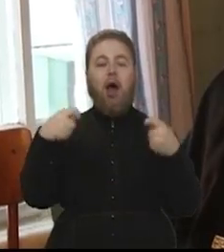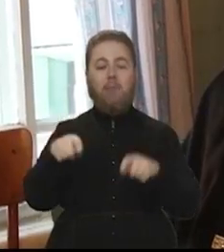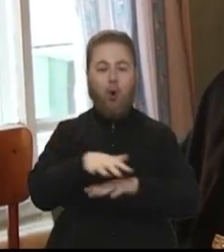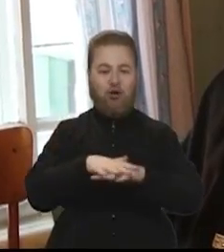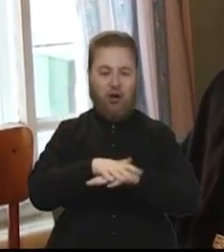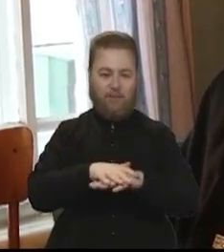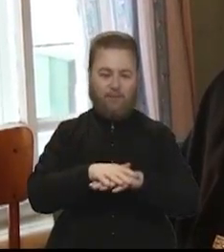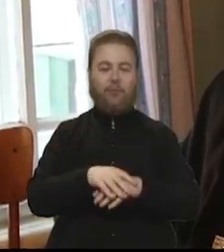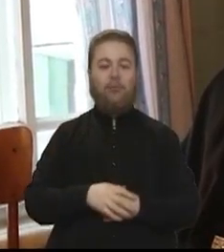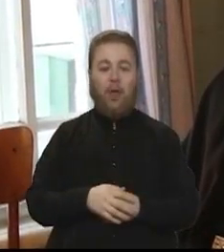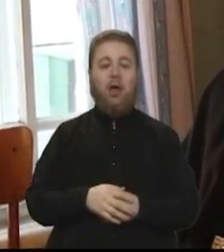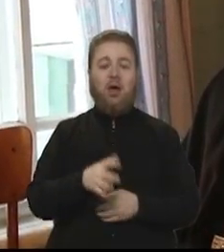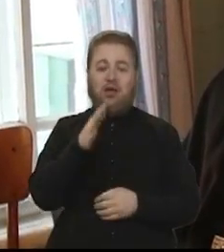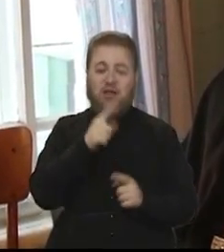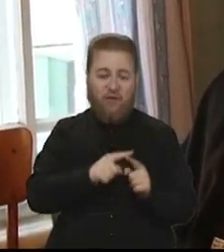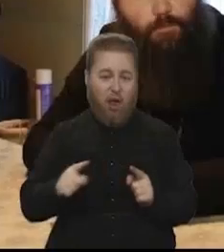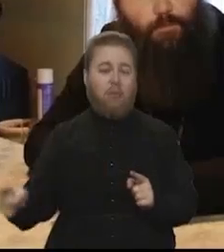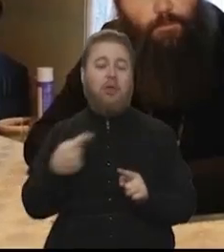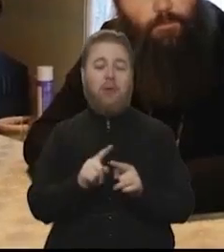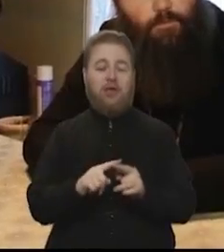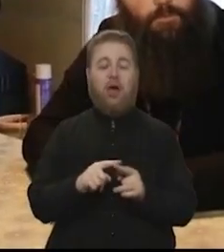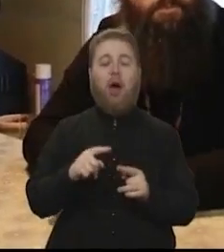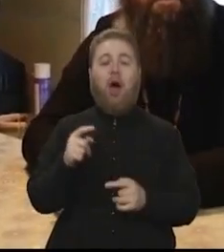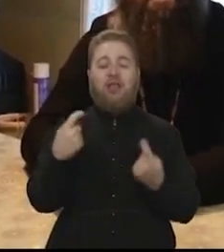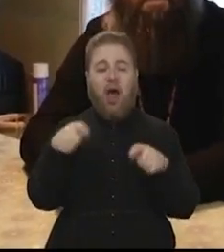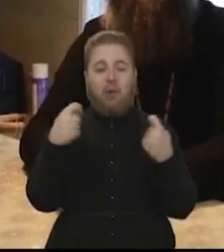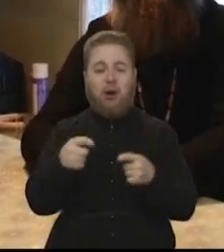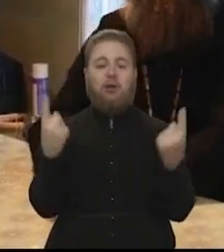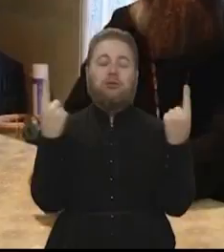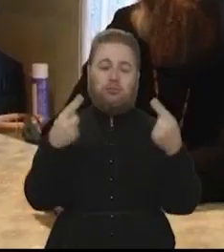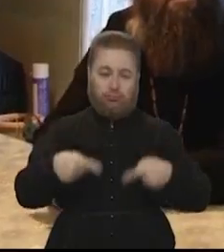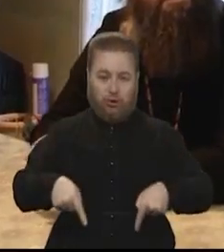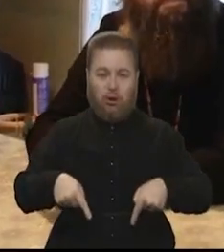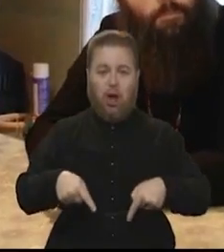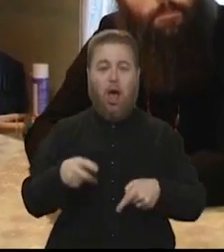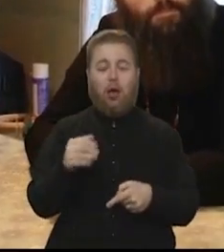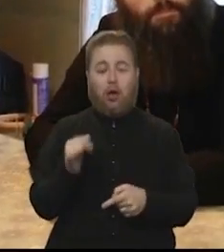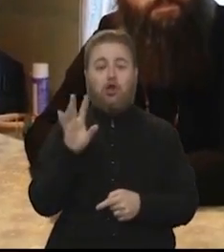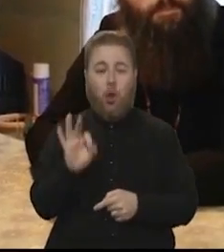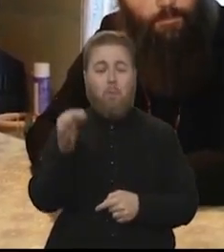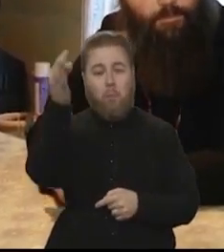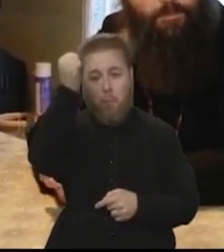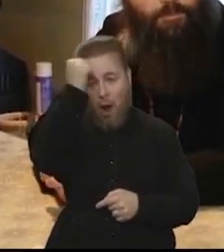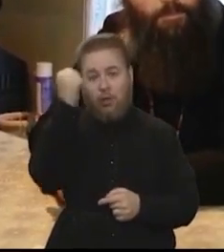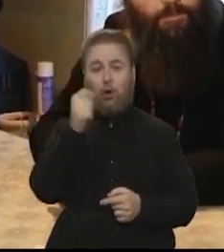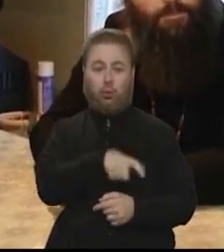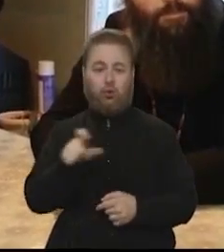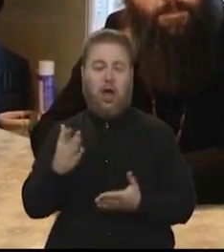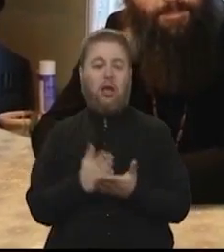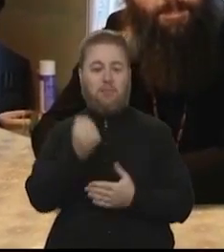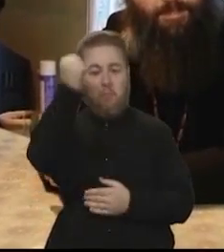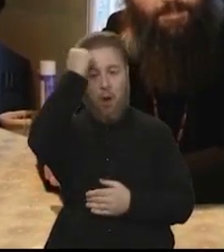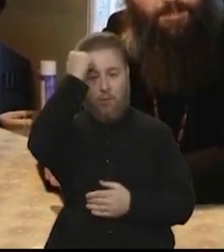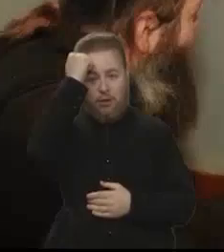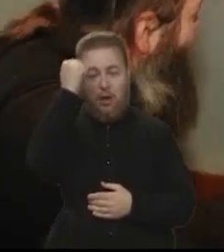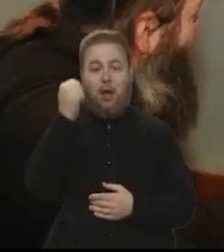А со временем так. Эта ярмарка так у нас все заглохла, но все-таки память людская есть память людская. На эту дату